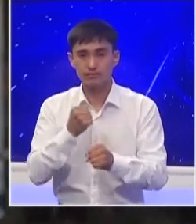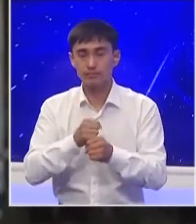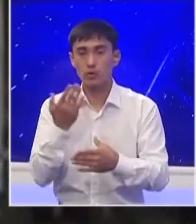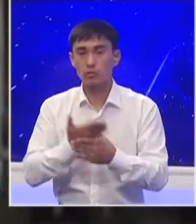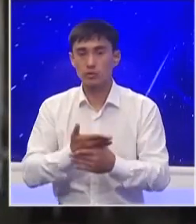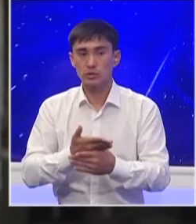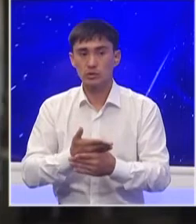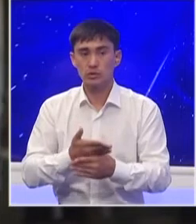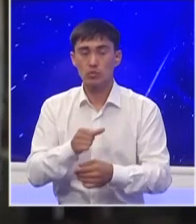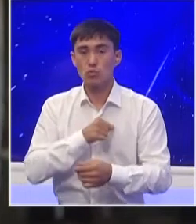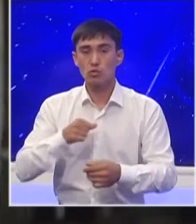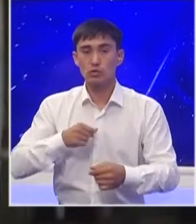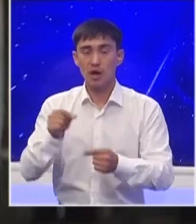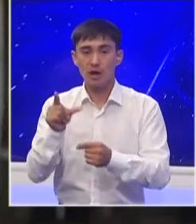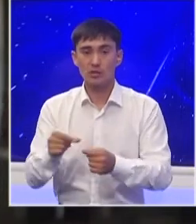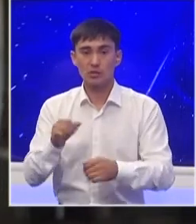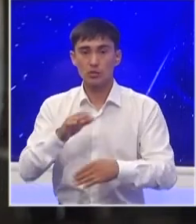өз қасықтары өзі ұстап,